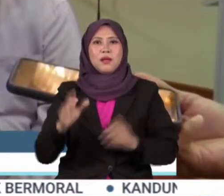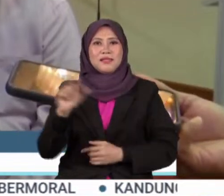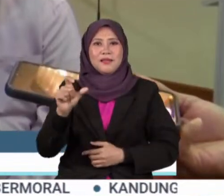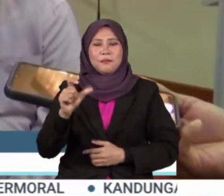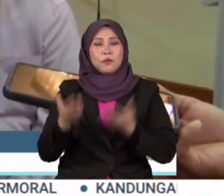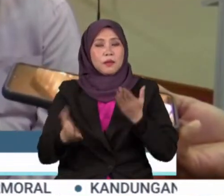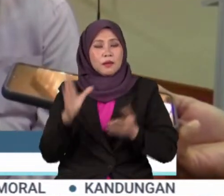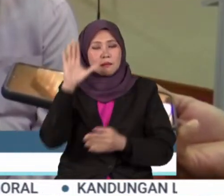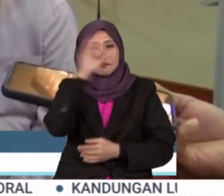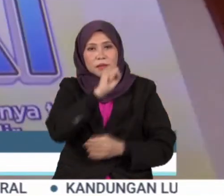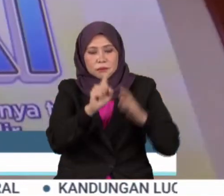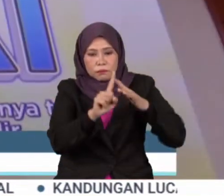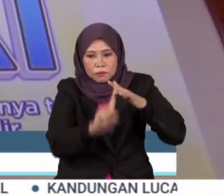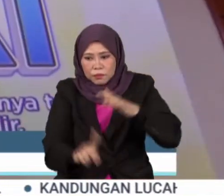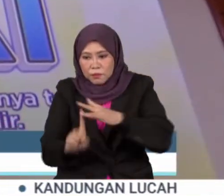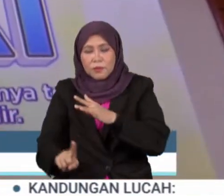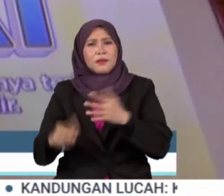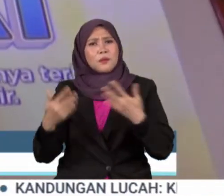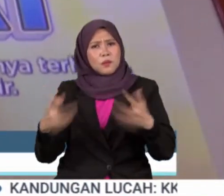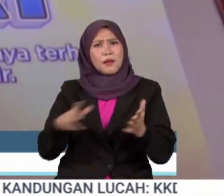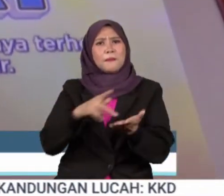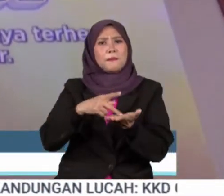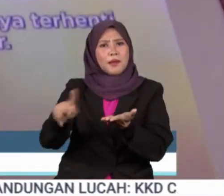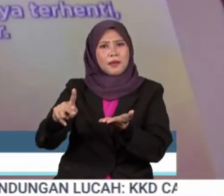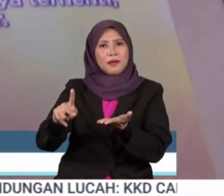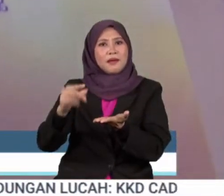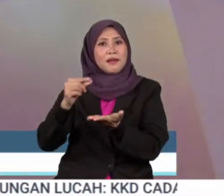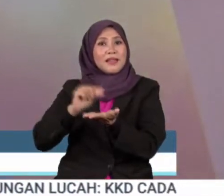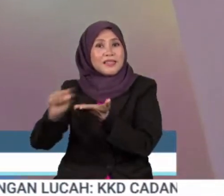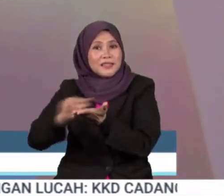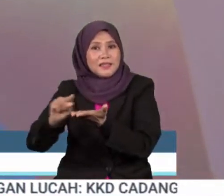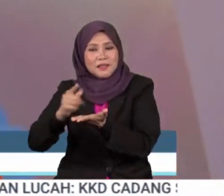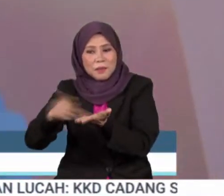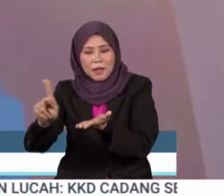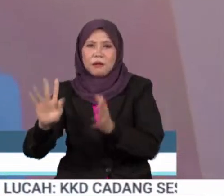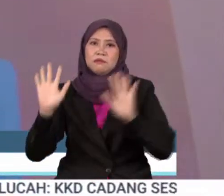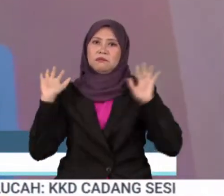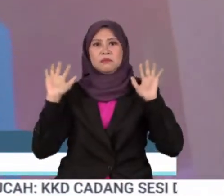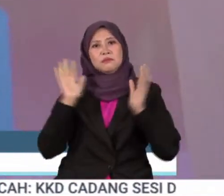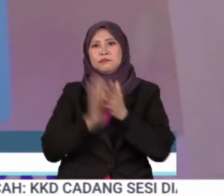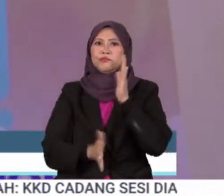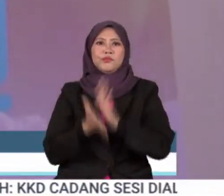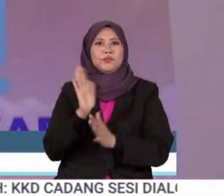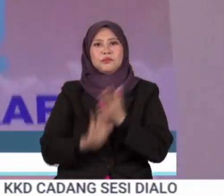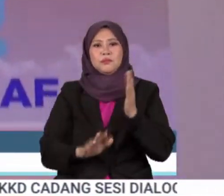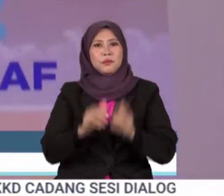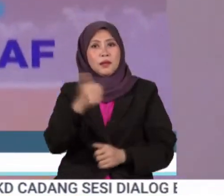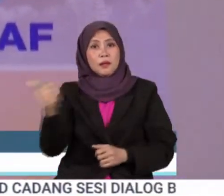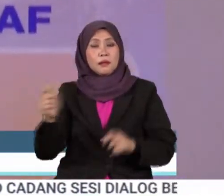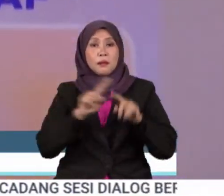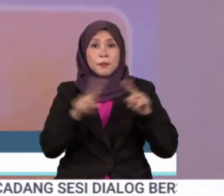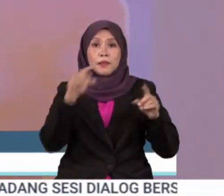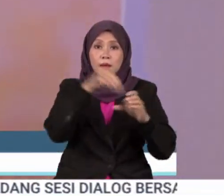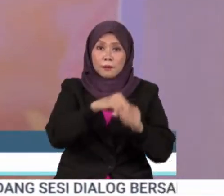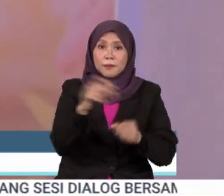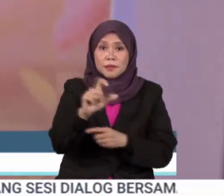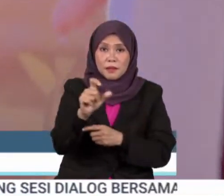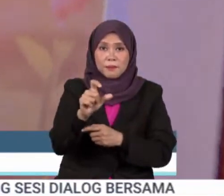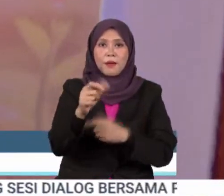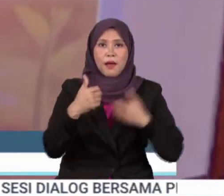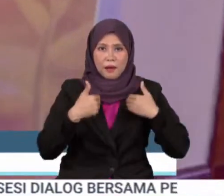telah pandang Mungkin ada yang mengatakan maka terlepaslah tanggung jawab untuk zakat-zakat lain sedangkan di dalam Islam